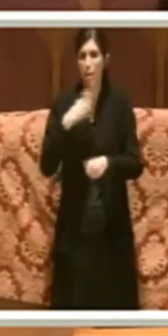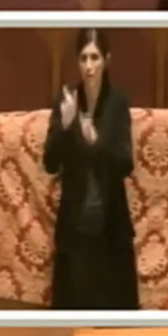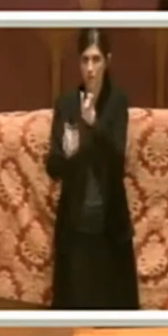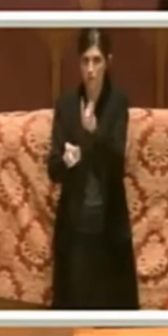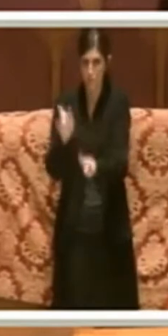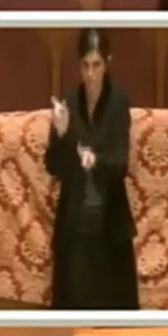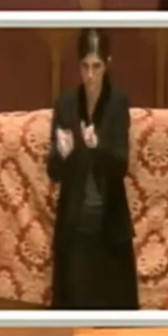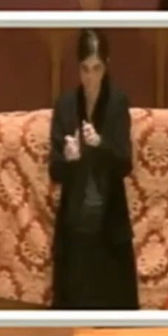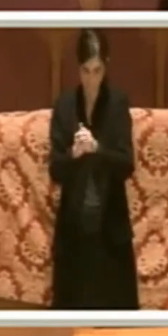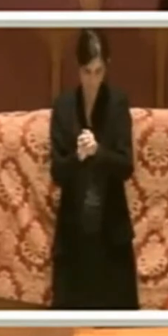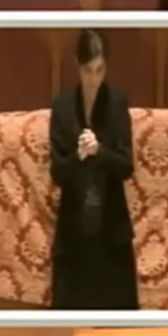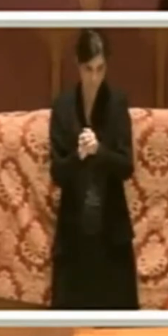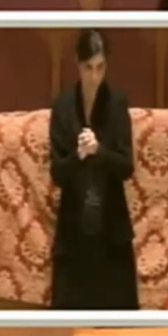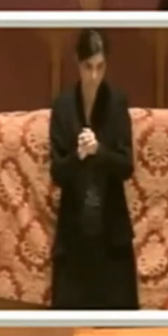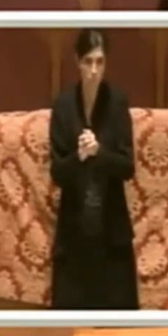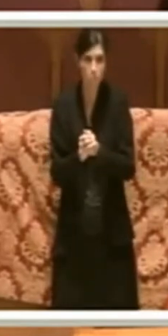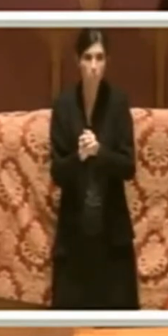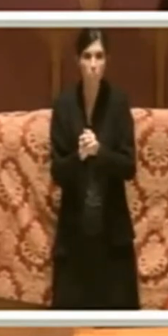Ci sta dicendo